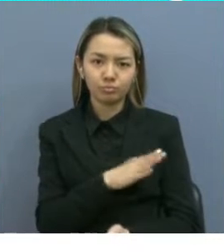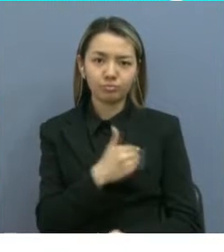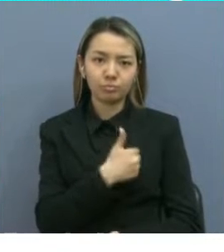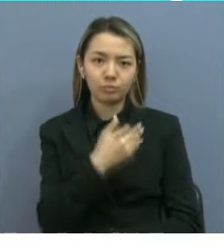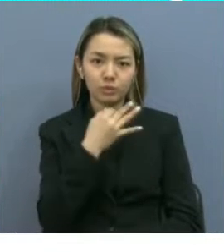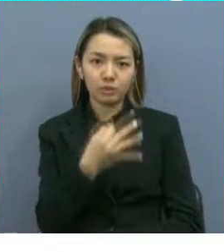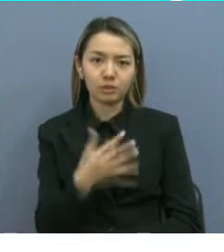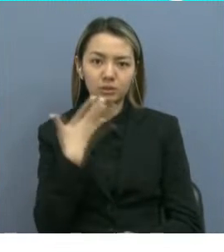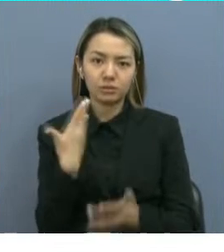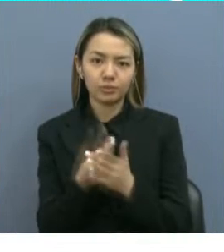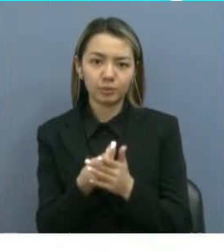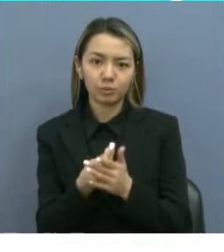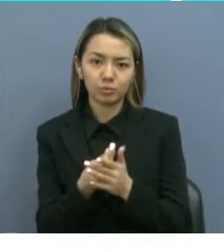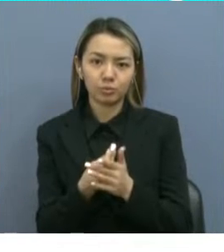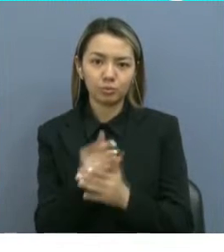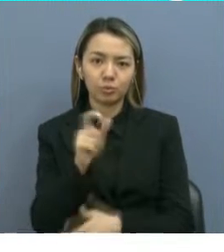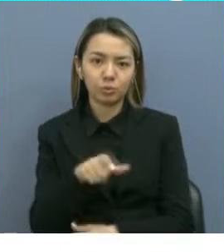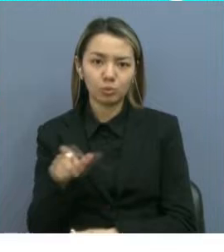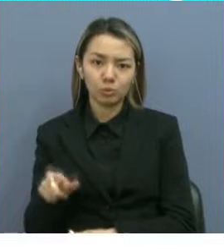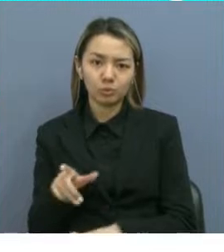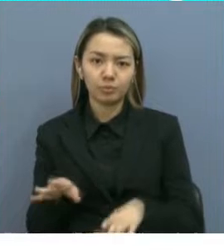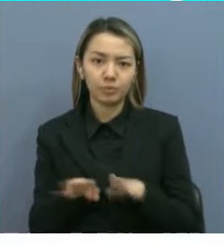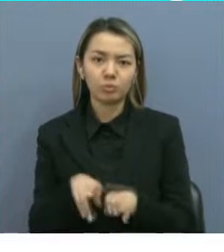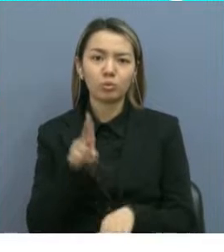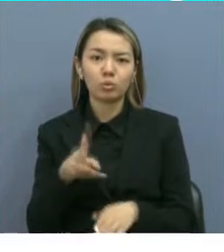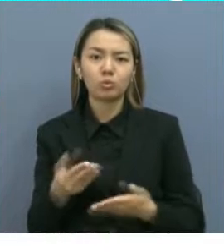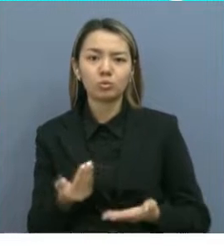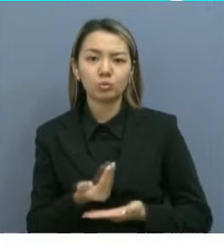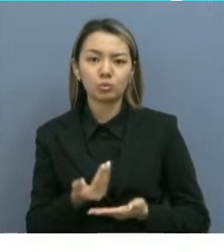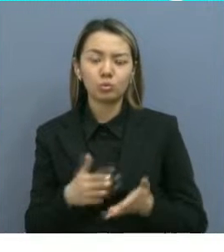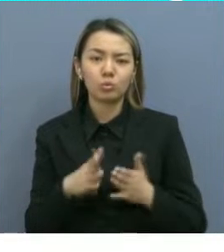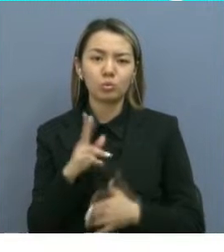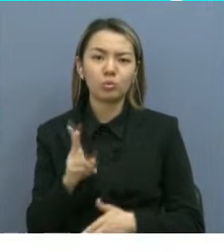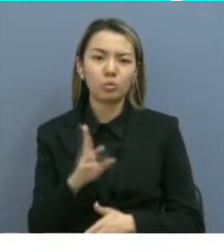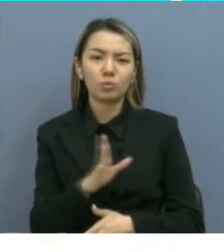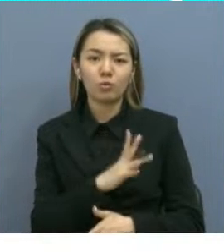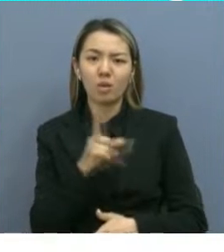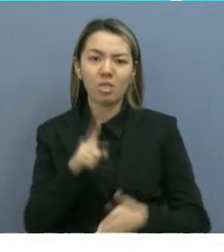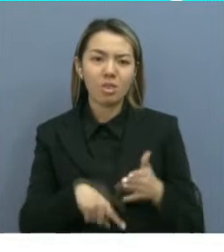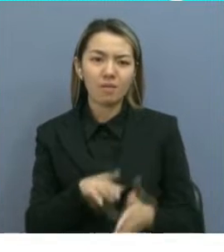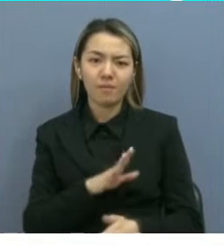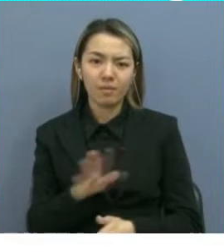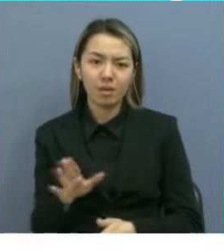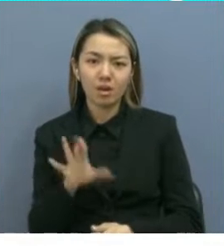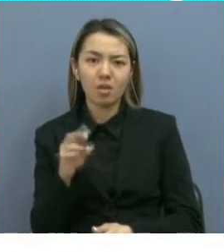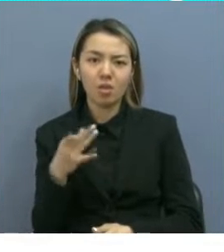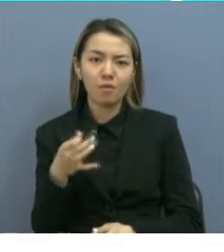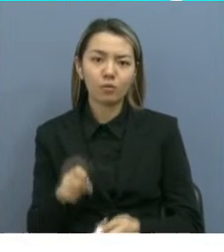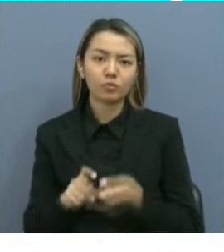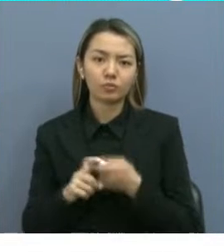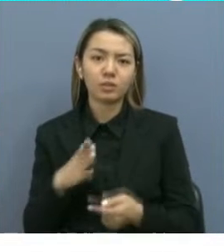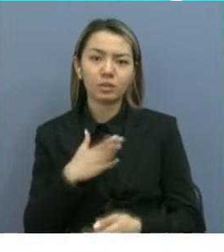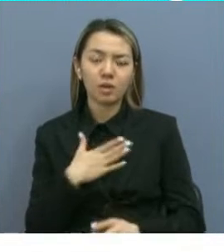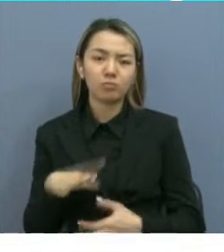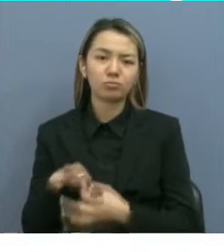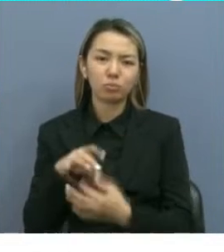айтатын өзіміздің азаматтарға, ауыл жерде тұратын кейбір азаматтар сенбейді. Осы коронавирустық инфекция бізге